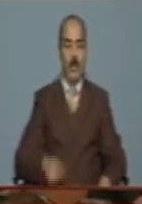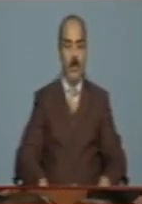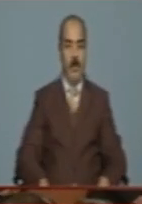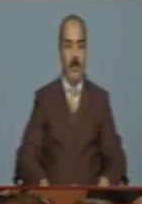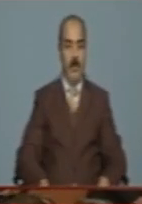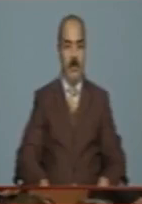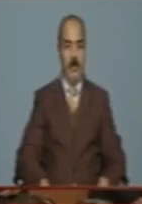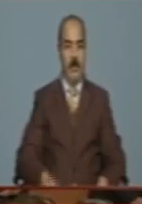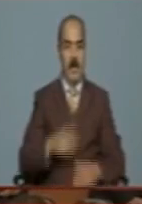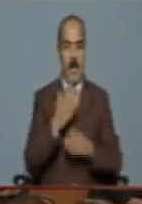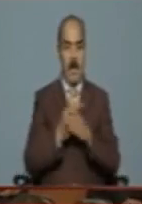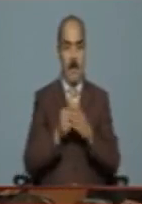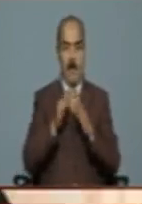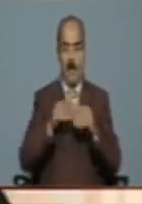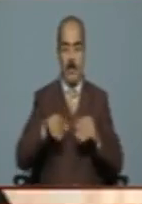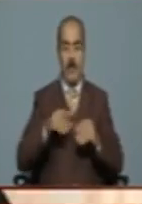أبناء الوطن الكريم،